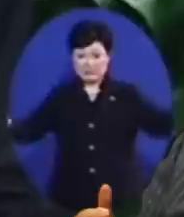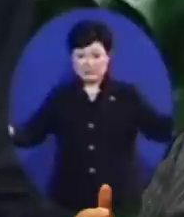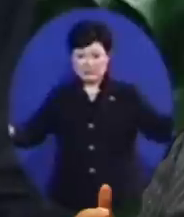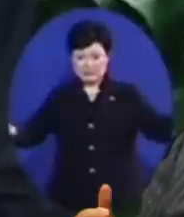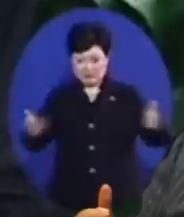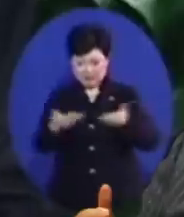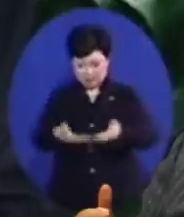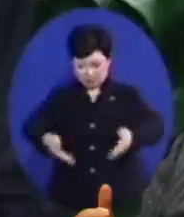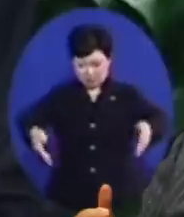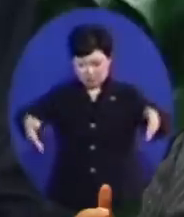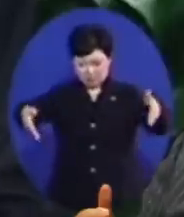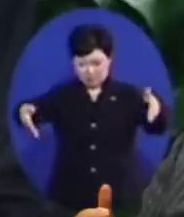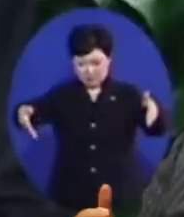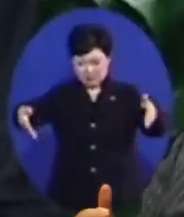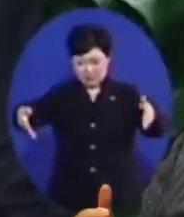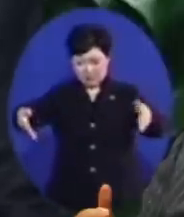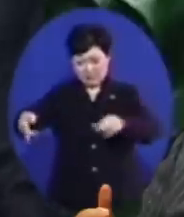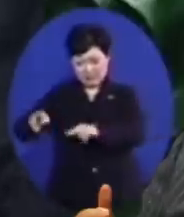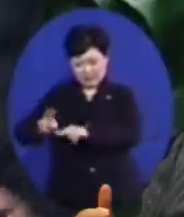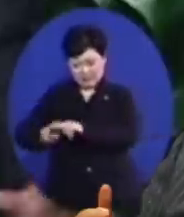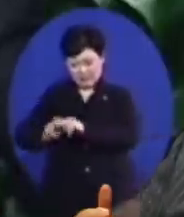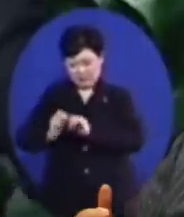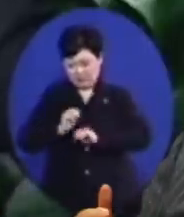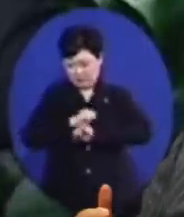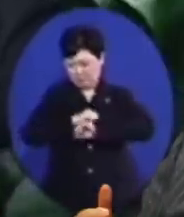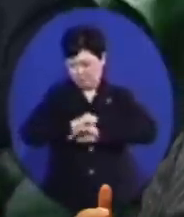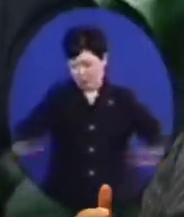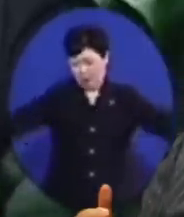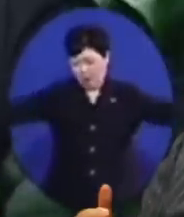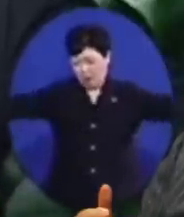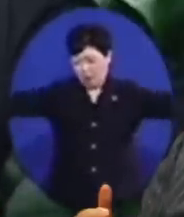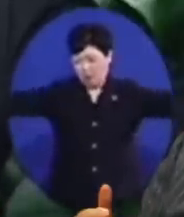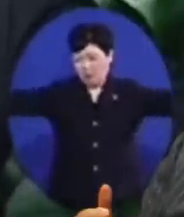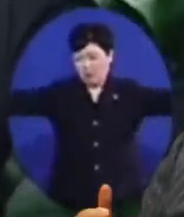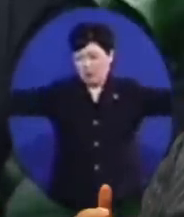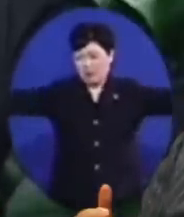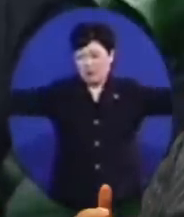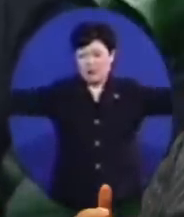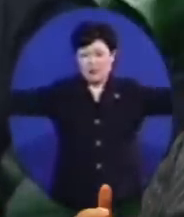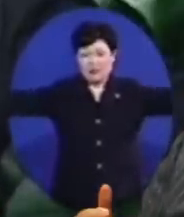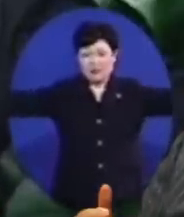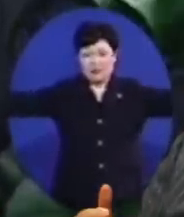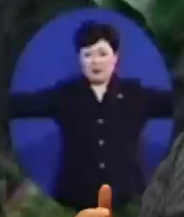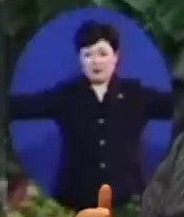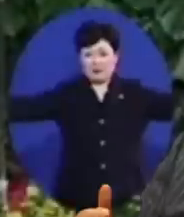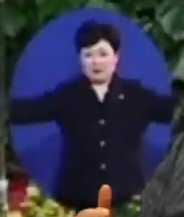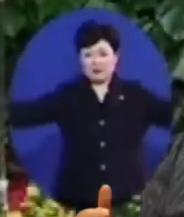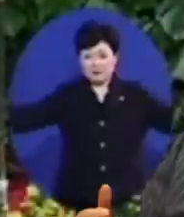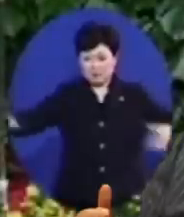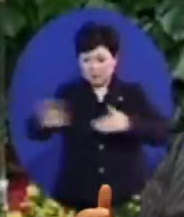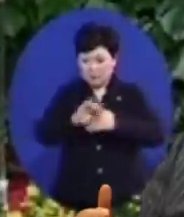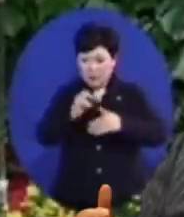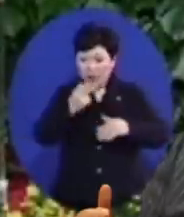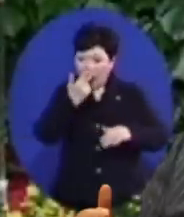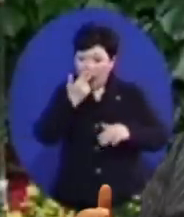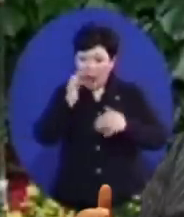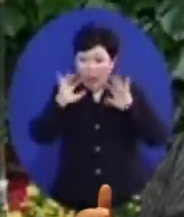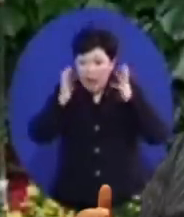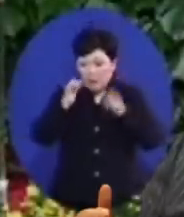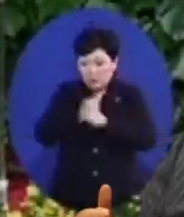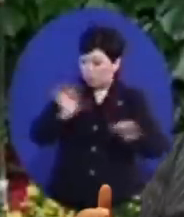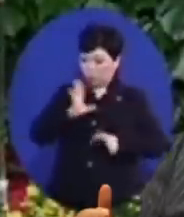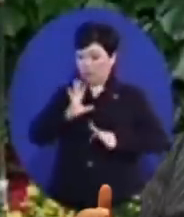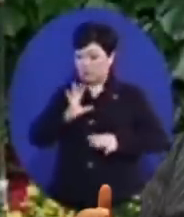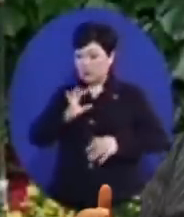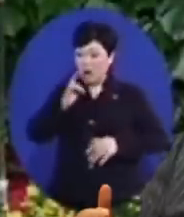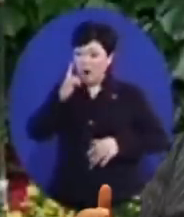둥지 곁에 앉으면서 날개를 쫙 펴니다. 그래서 새끼들이 놀라서 보고 있는데 올라타라.